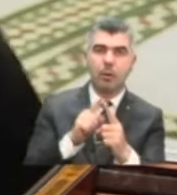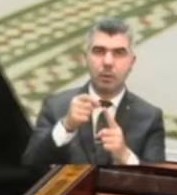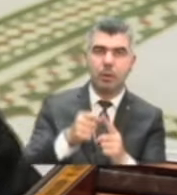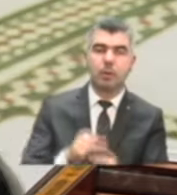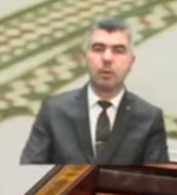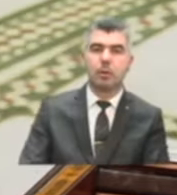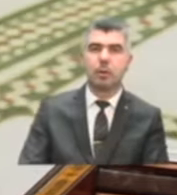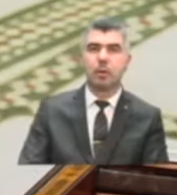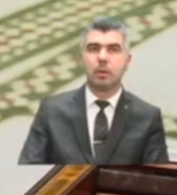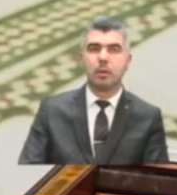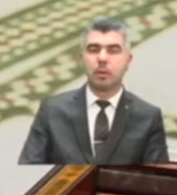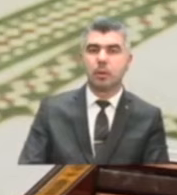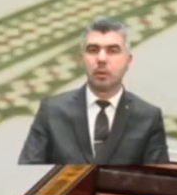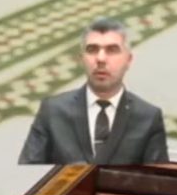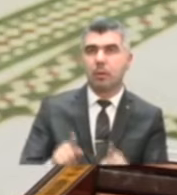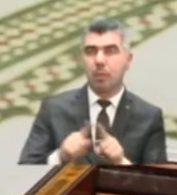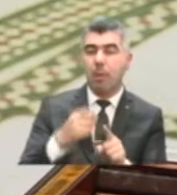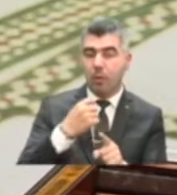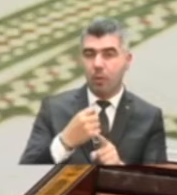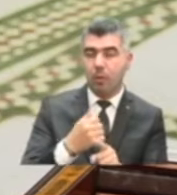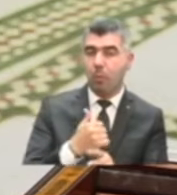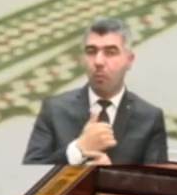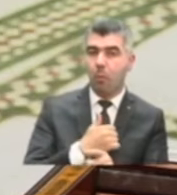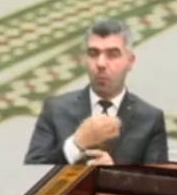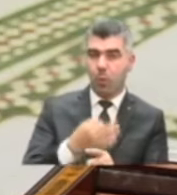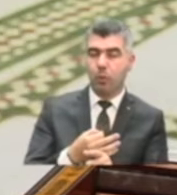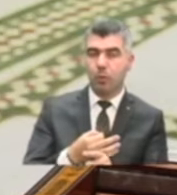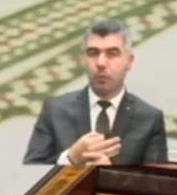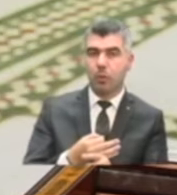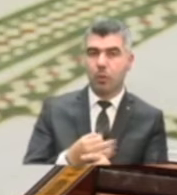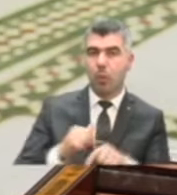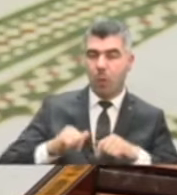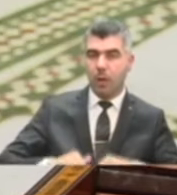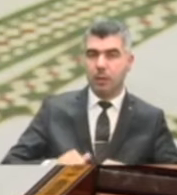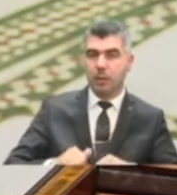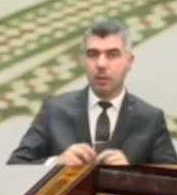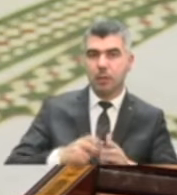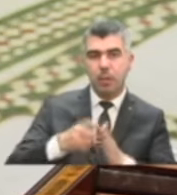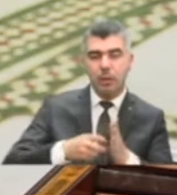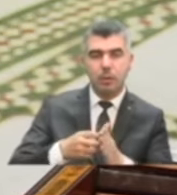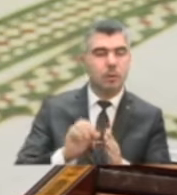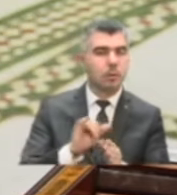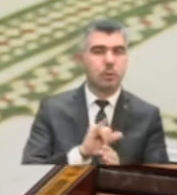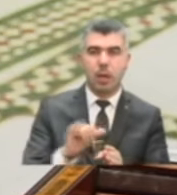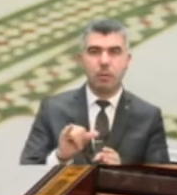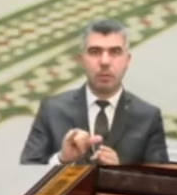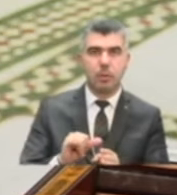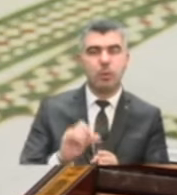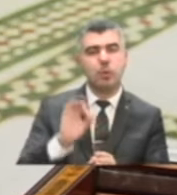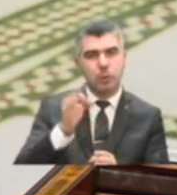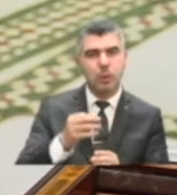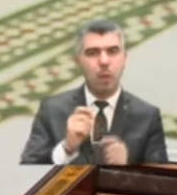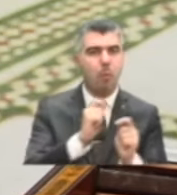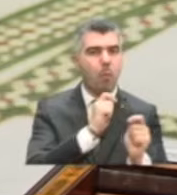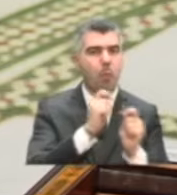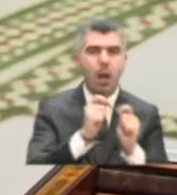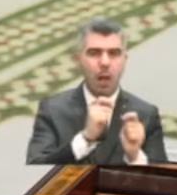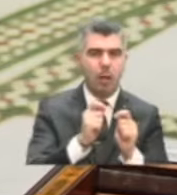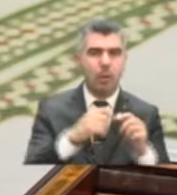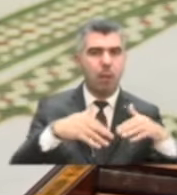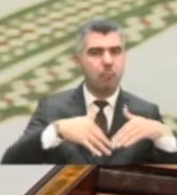يعني ما تعلقش بوزير النقل، وبالطبع ممكن يتناقش في